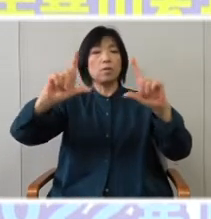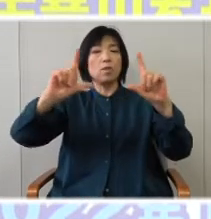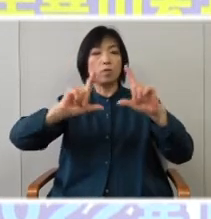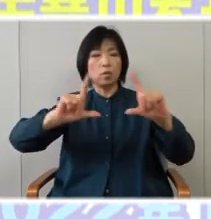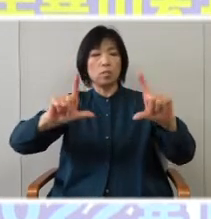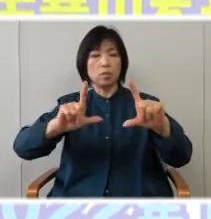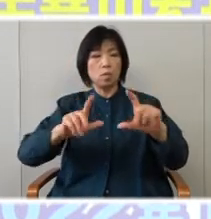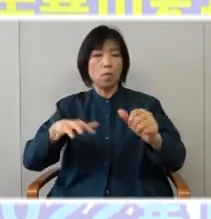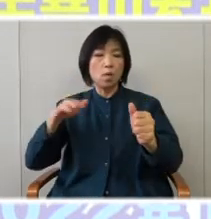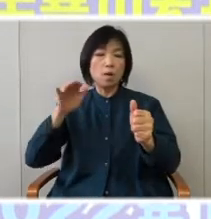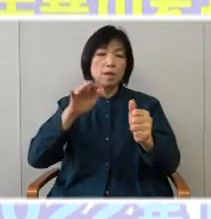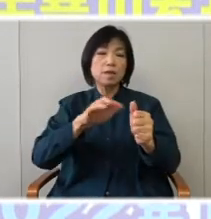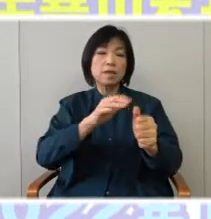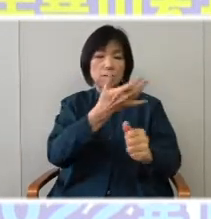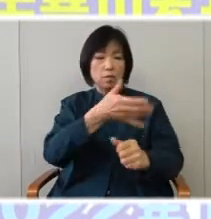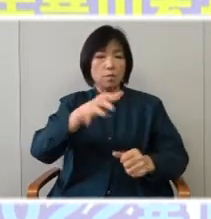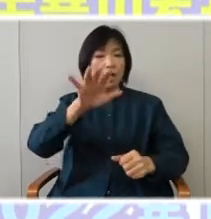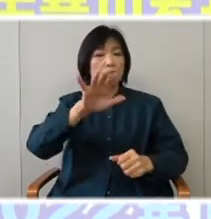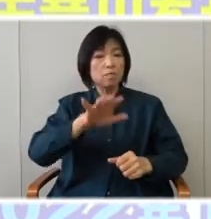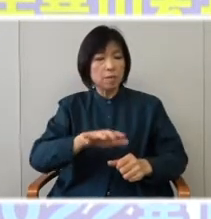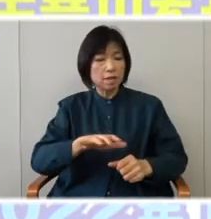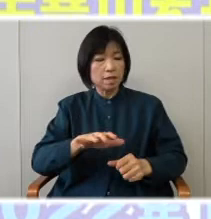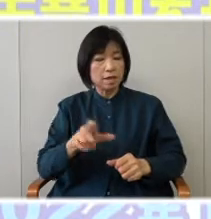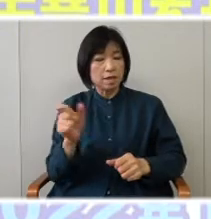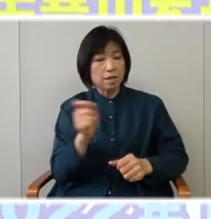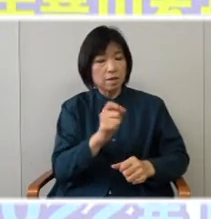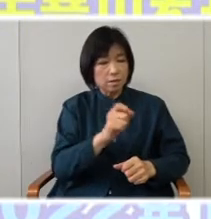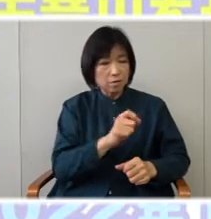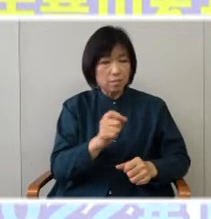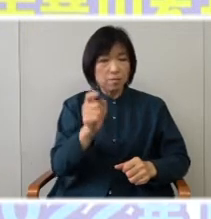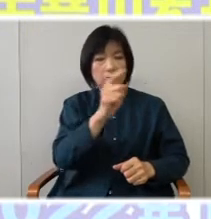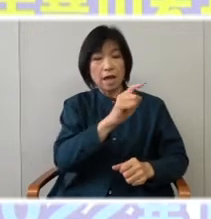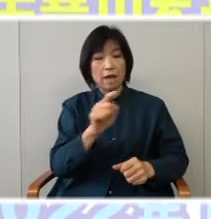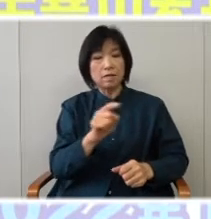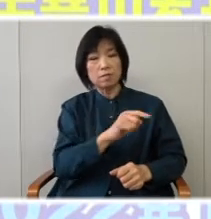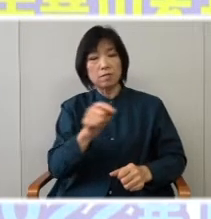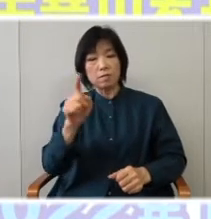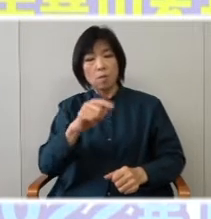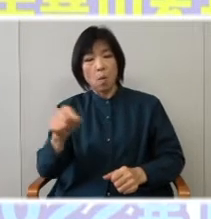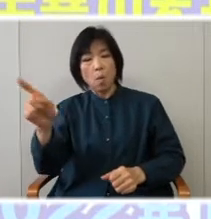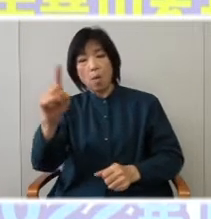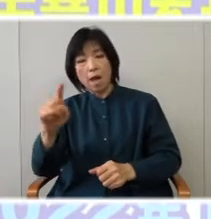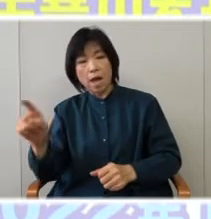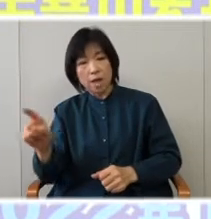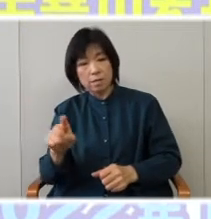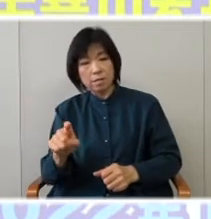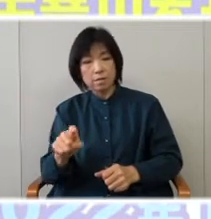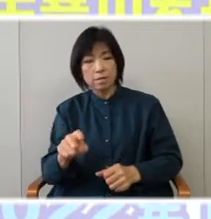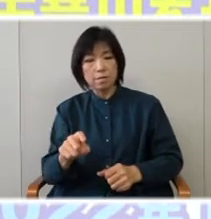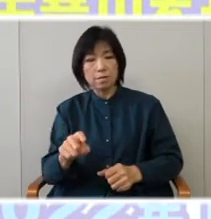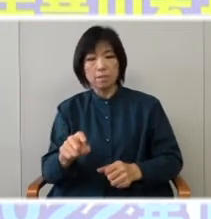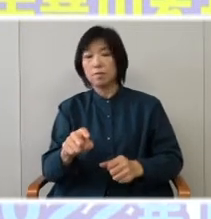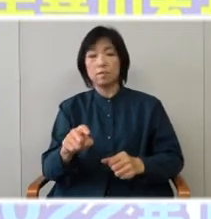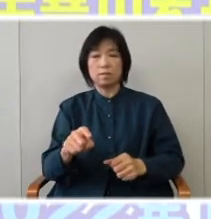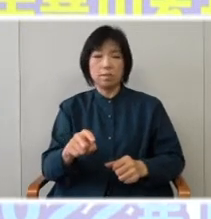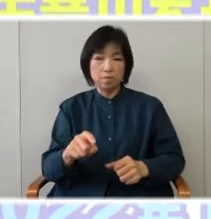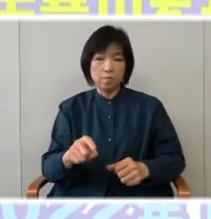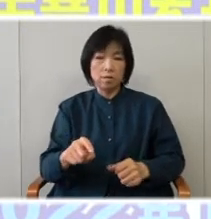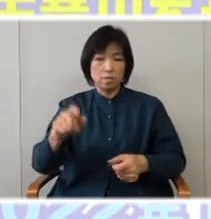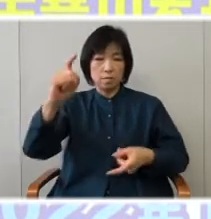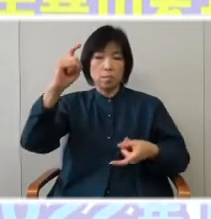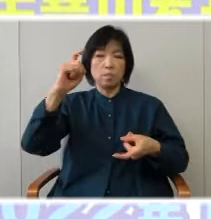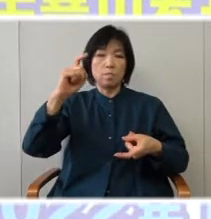番組の緊急 SOS 池の水を全部抜く大作戦ということで、私もよく見るんですけれども、